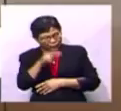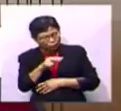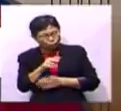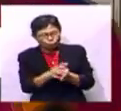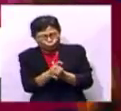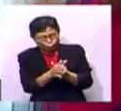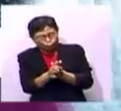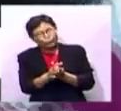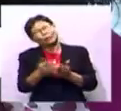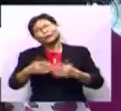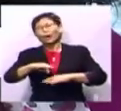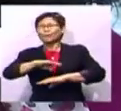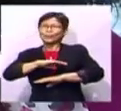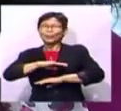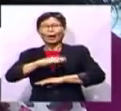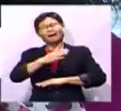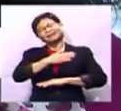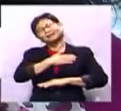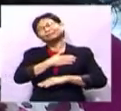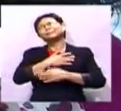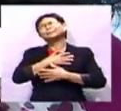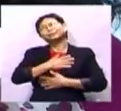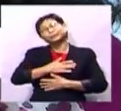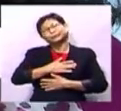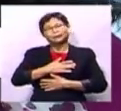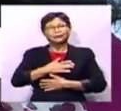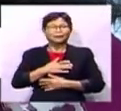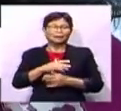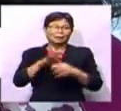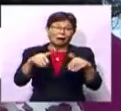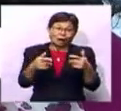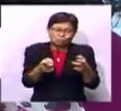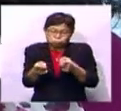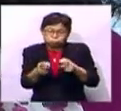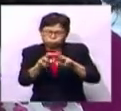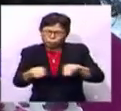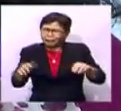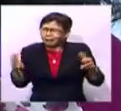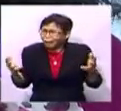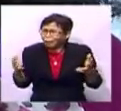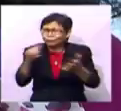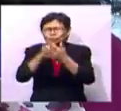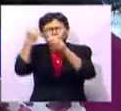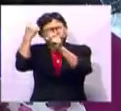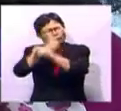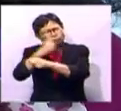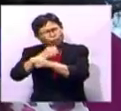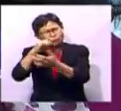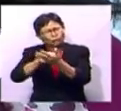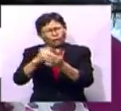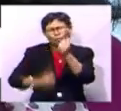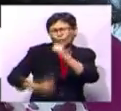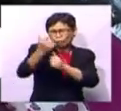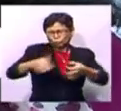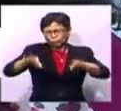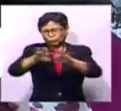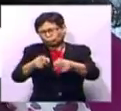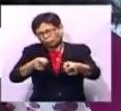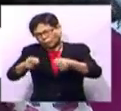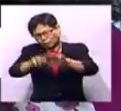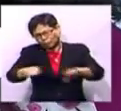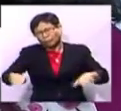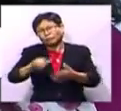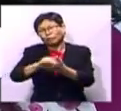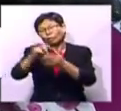memuaskan hati kita. Cabaran dia yang paling penting sekali bila macam mana you nak handle murid. That one is the most important thing because they are our